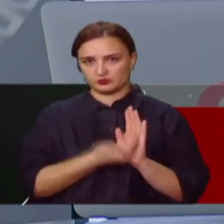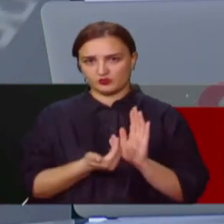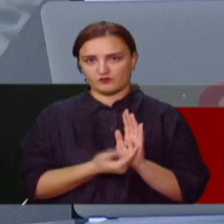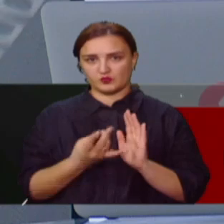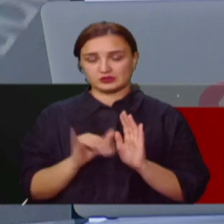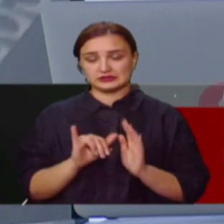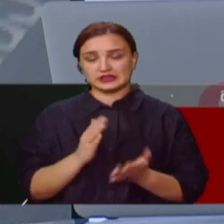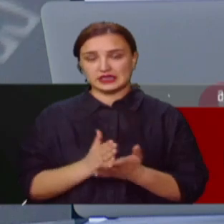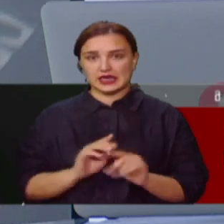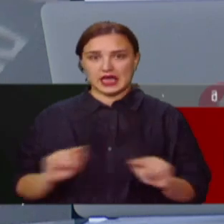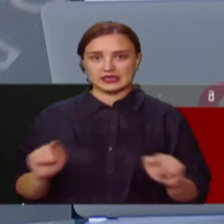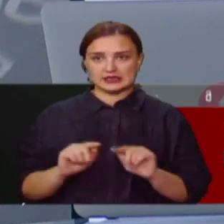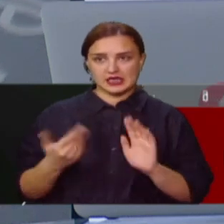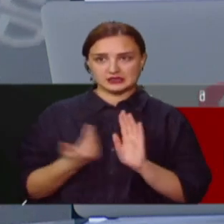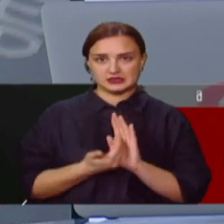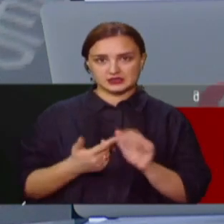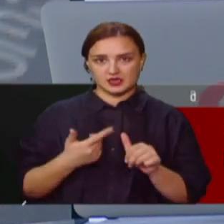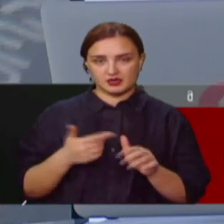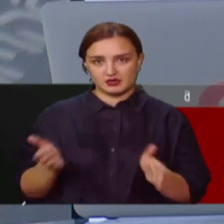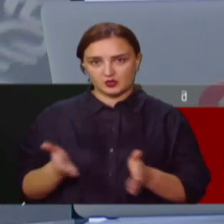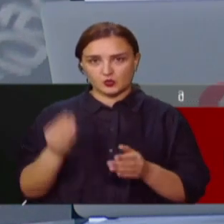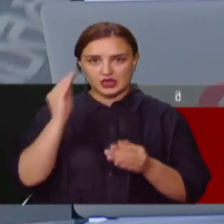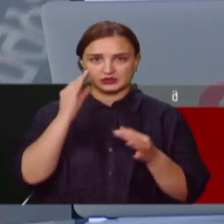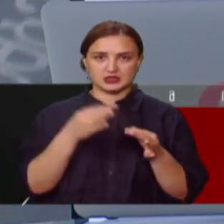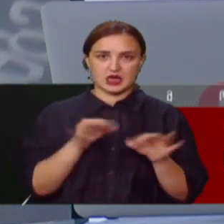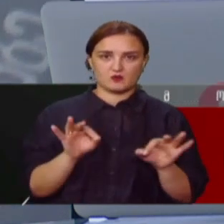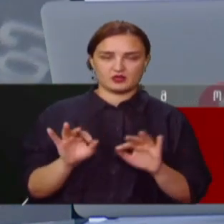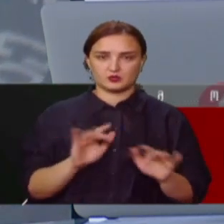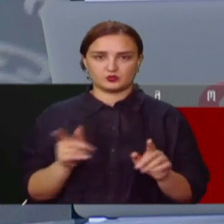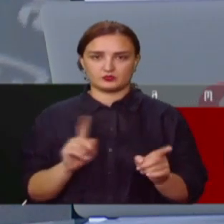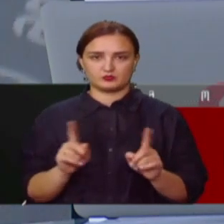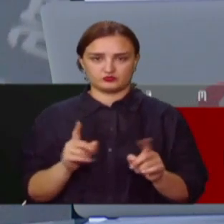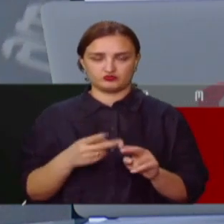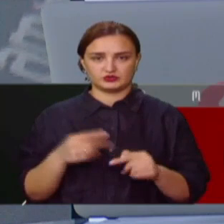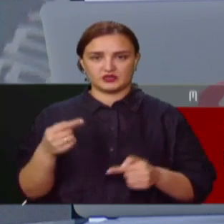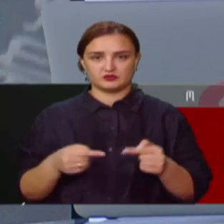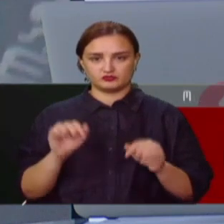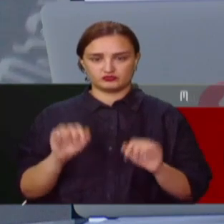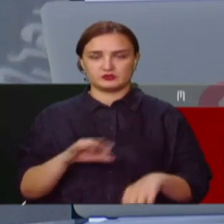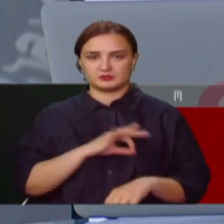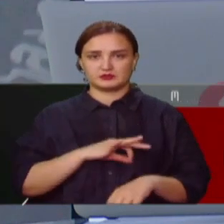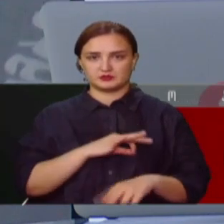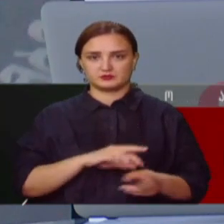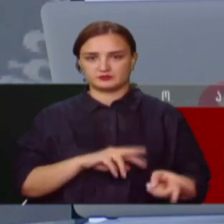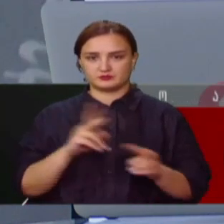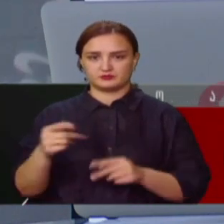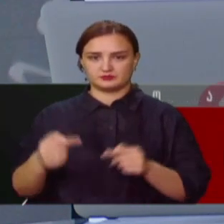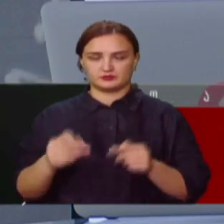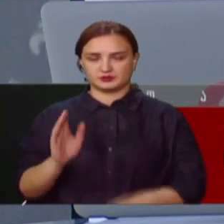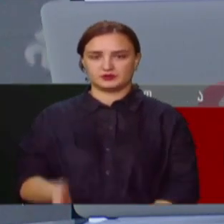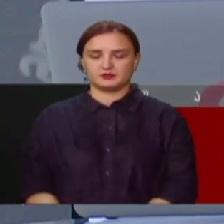სად გადიზღვარი აგიტაციასა და გამოხატვის თავისუფლების ფარგლებში მოქმედება შორის? დავამ შესაძლოა სამართლებრივ სივრცეში